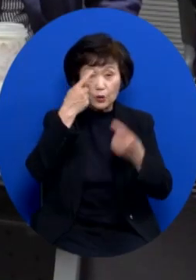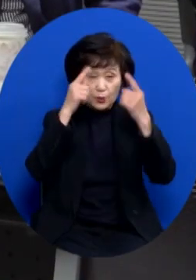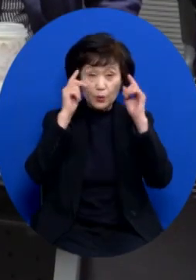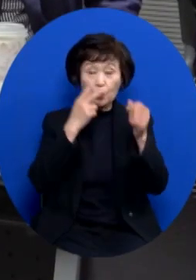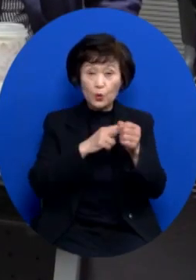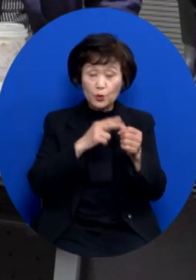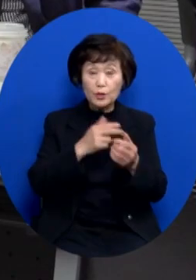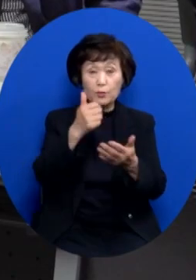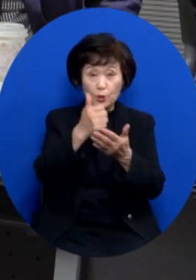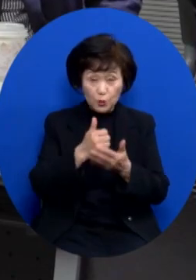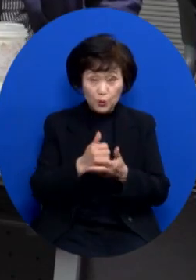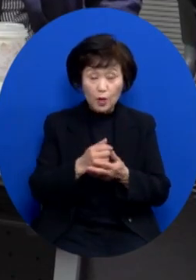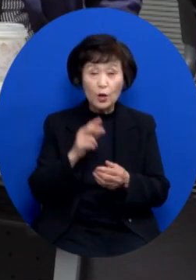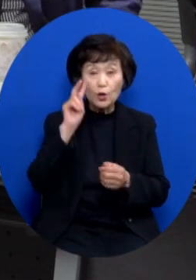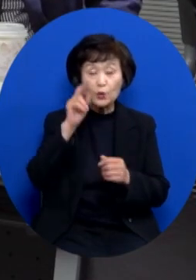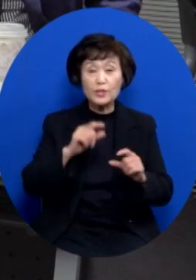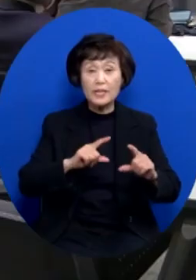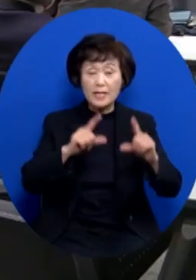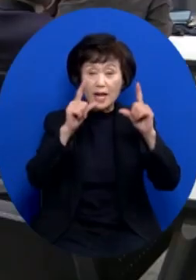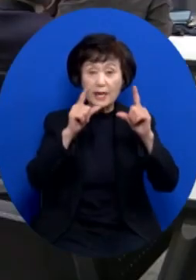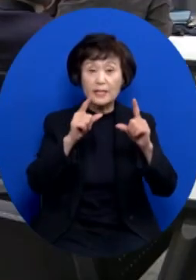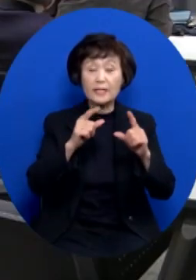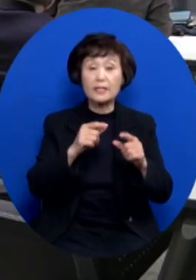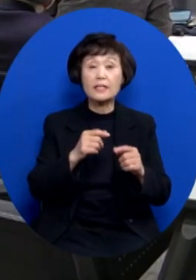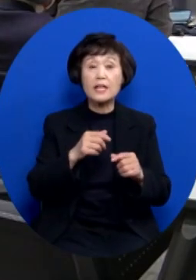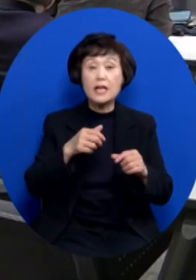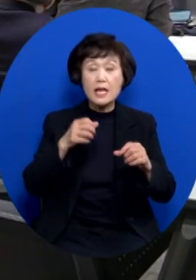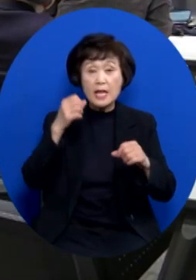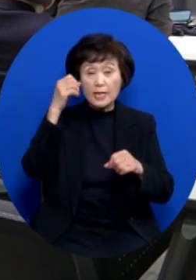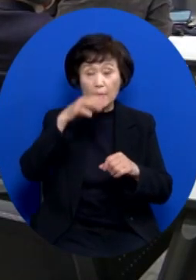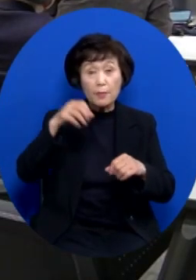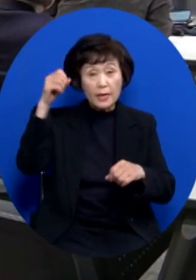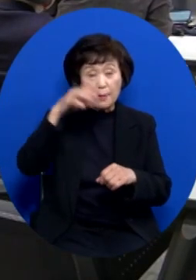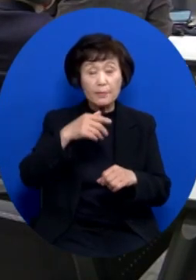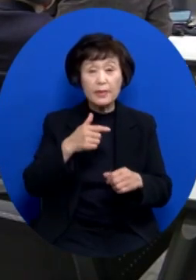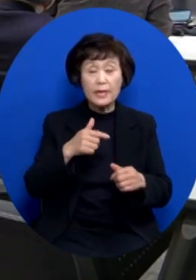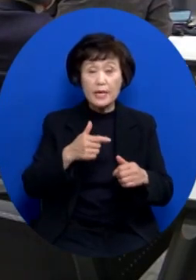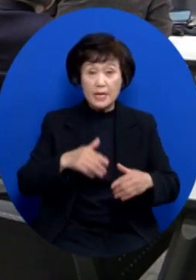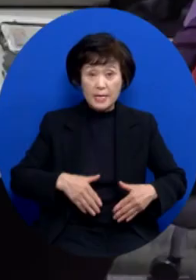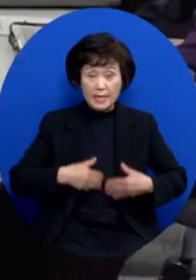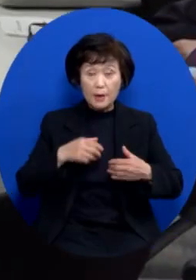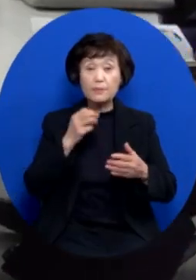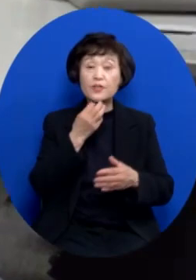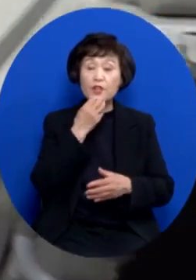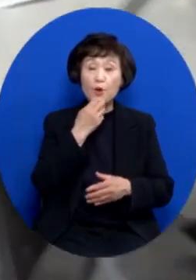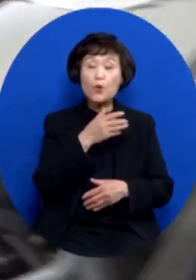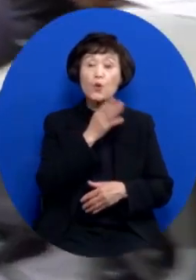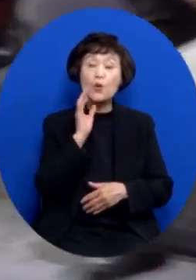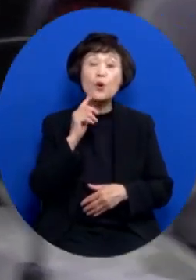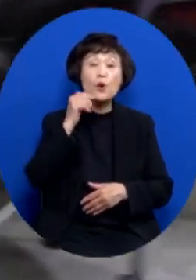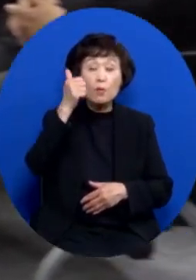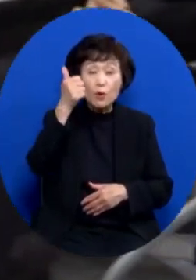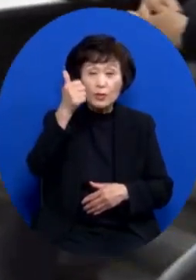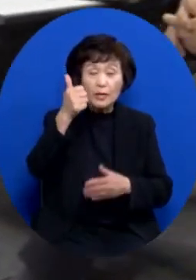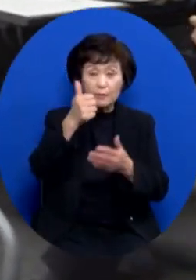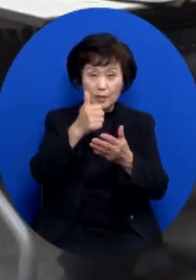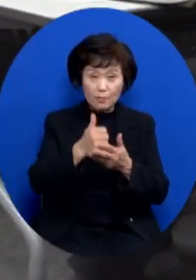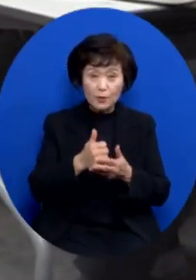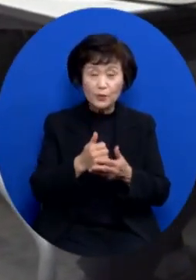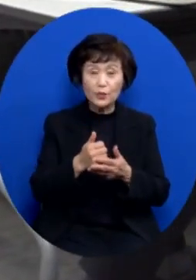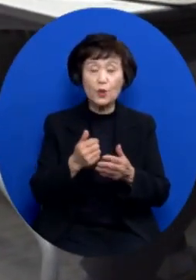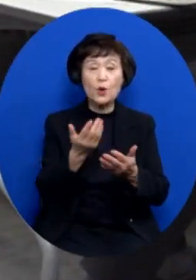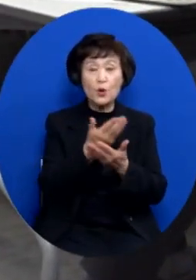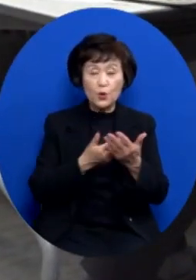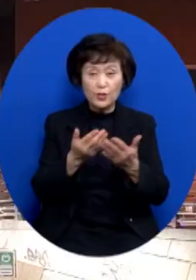진행했으며 둘째 날에는 생명의 빛 예수마을로 이동해 남서울은혜교회 홍정길 원로 목사와의 교제와 나눔 시간을